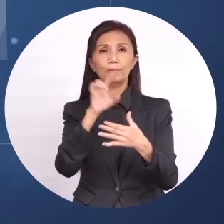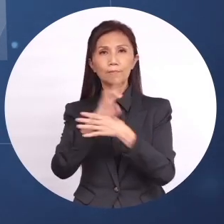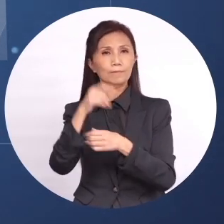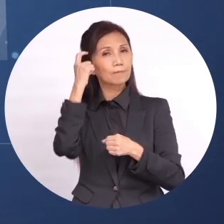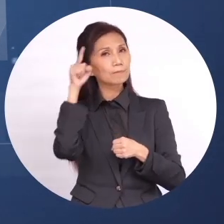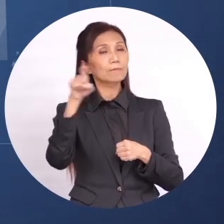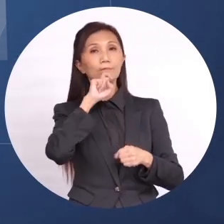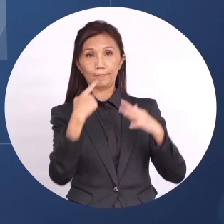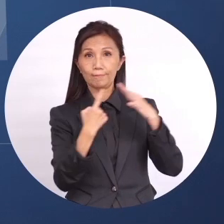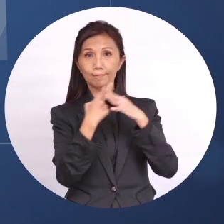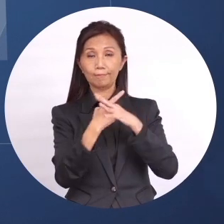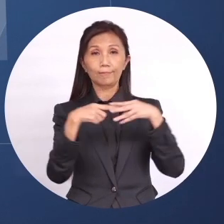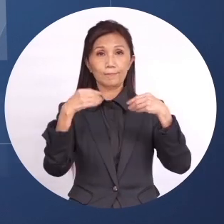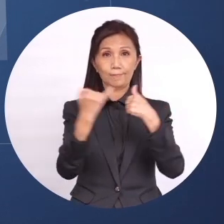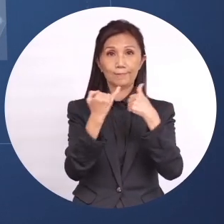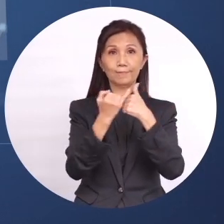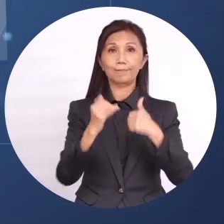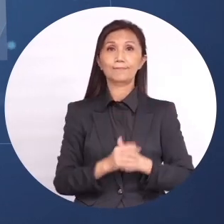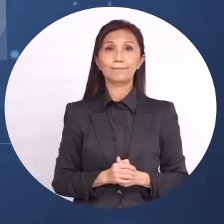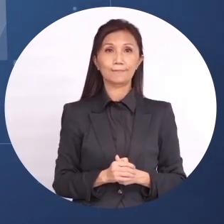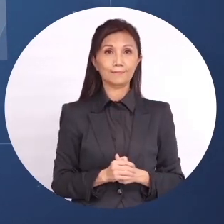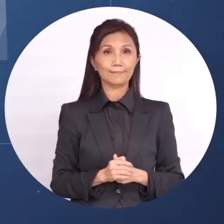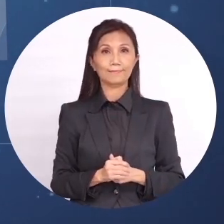别出有特殊教育需要的学生。